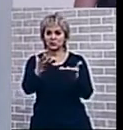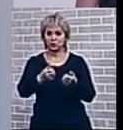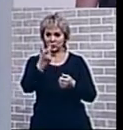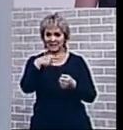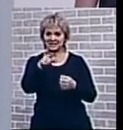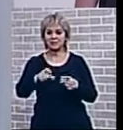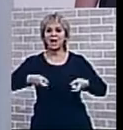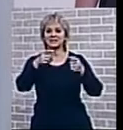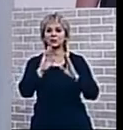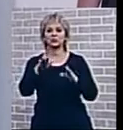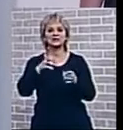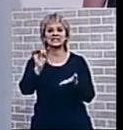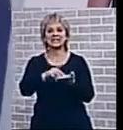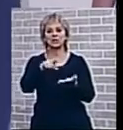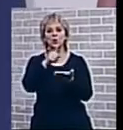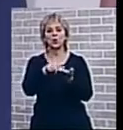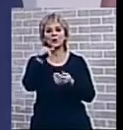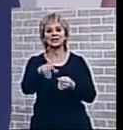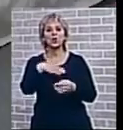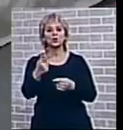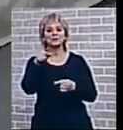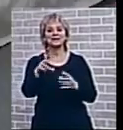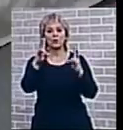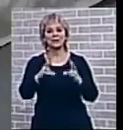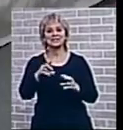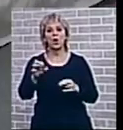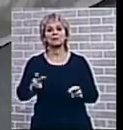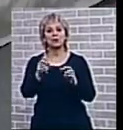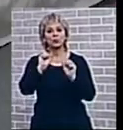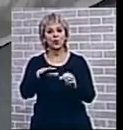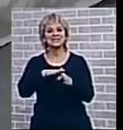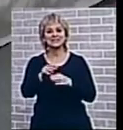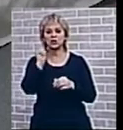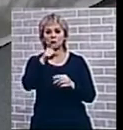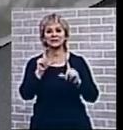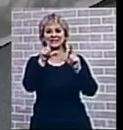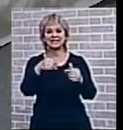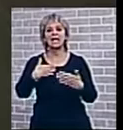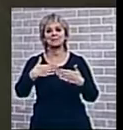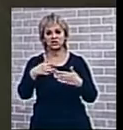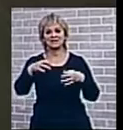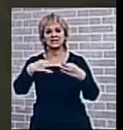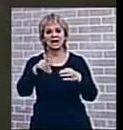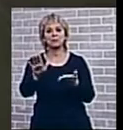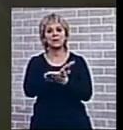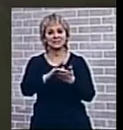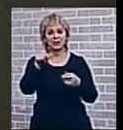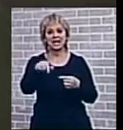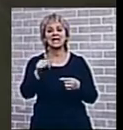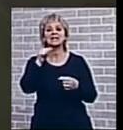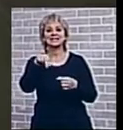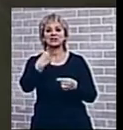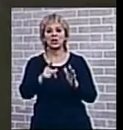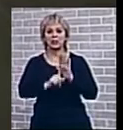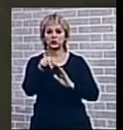себя. И гостиницы будут в центре города. Кроме того, пострадавшие от пожара смогут целый год ездить в общественном транспорте бесплатно. Завтра